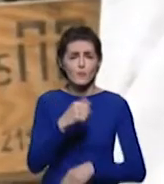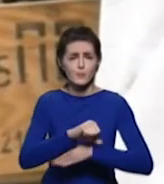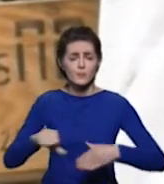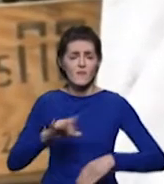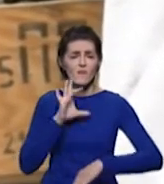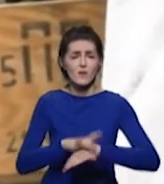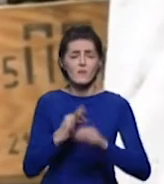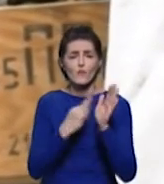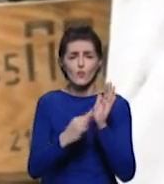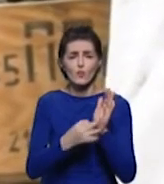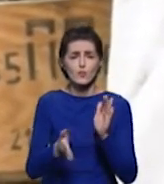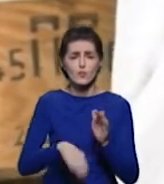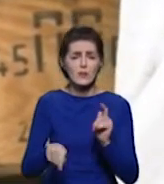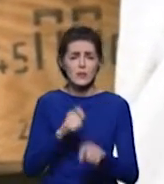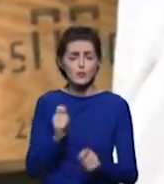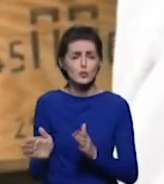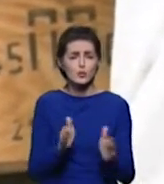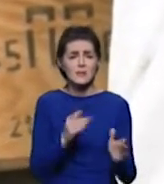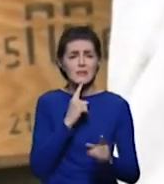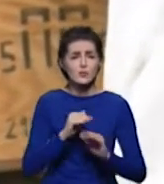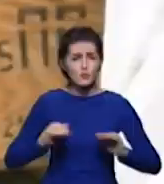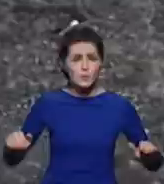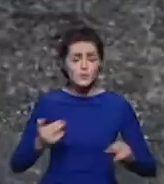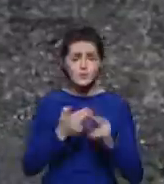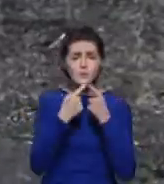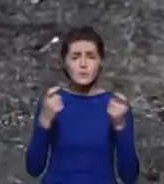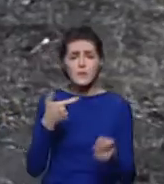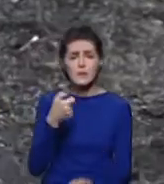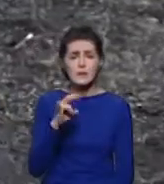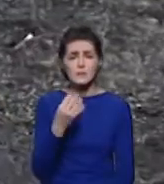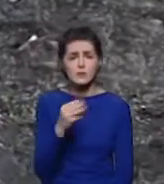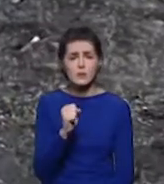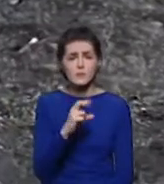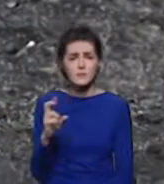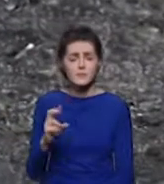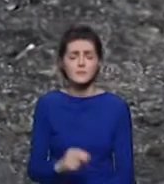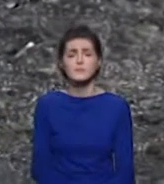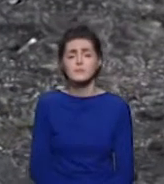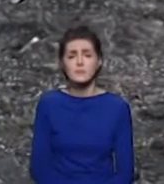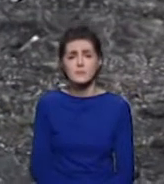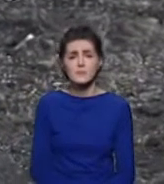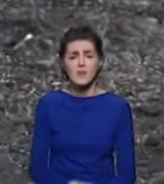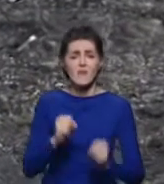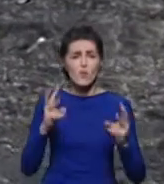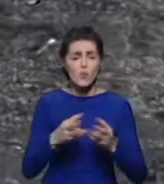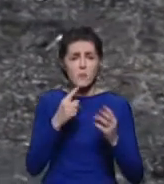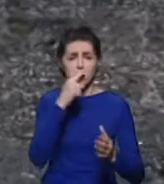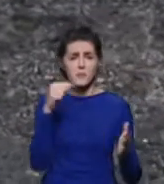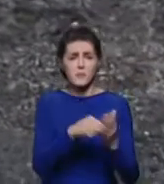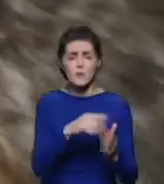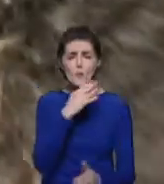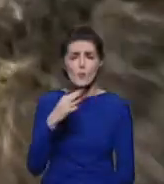понад 80 порушень режиму тиші, повідомляють у штабі операції об'єднаних сил. Під вогнем опинилися